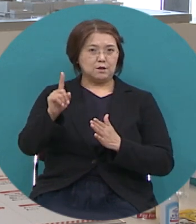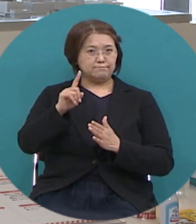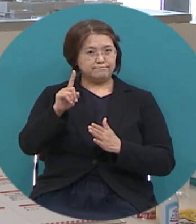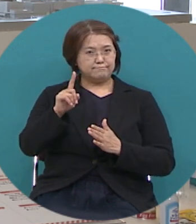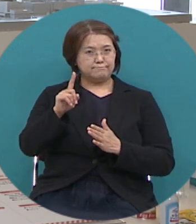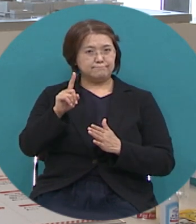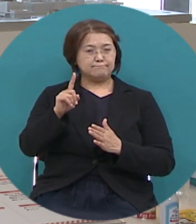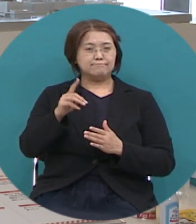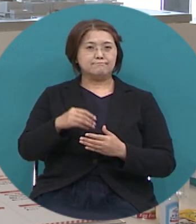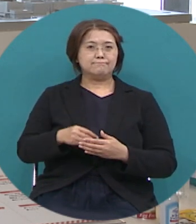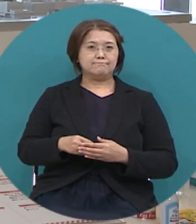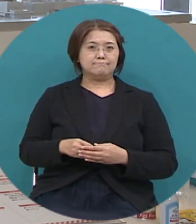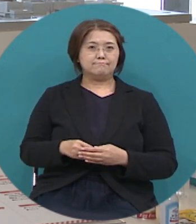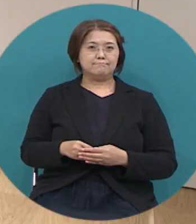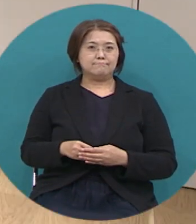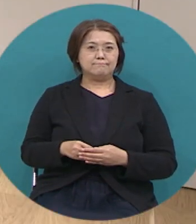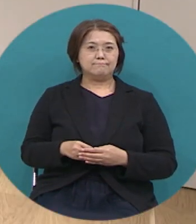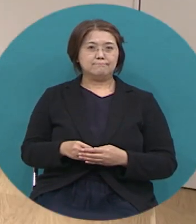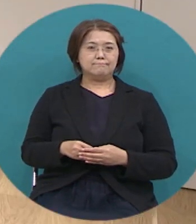か？